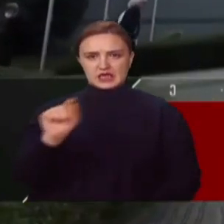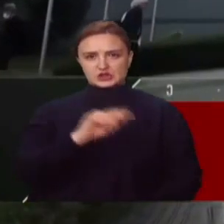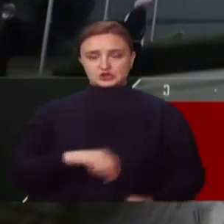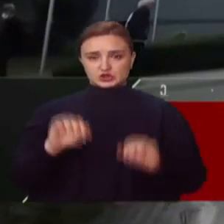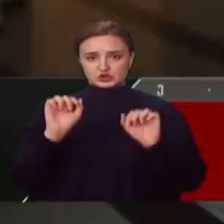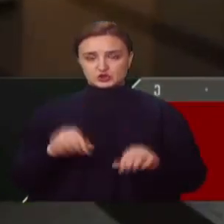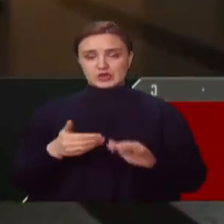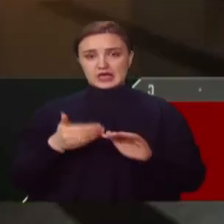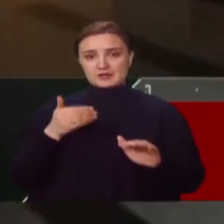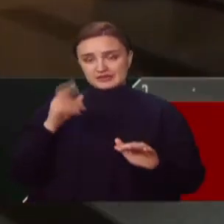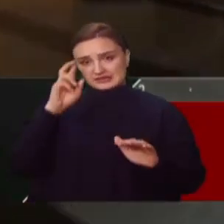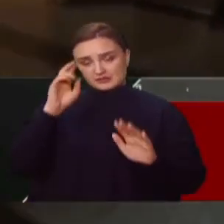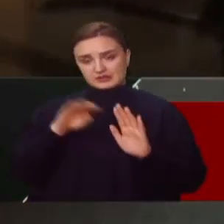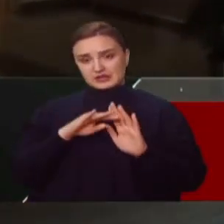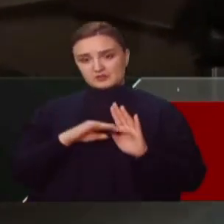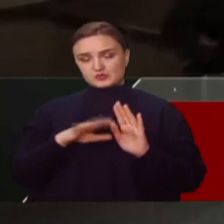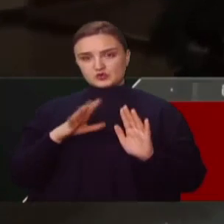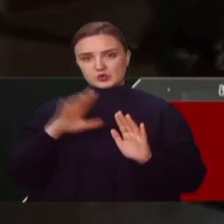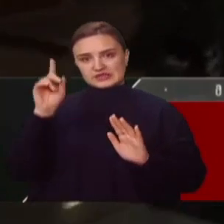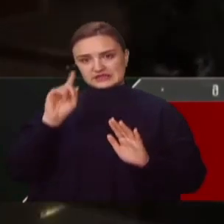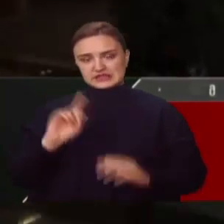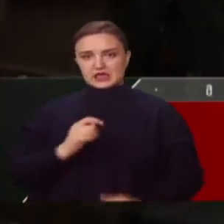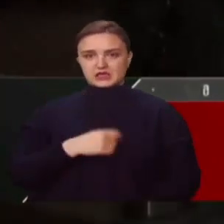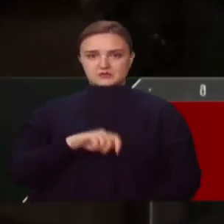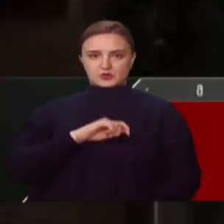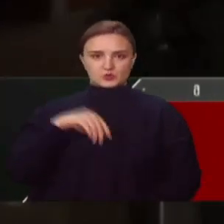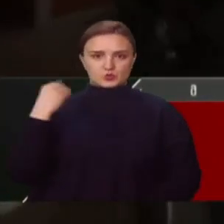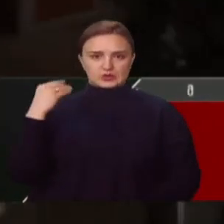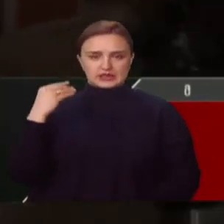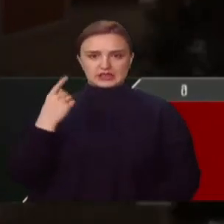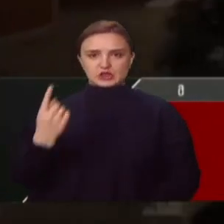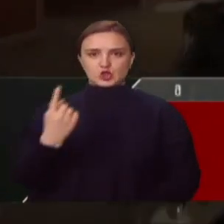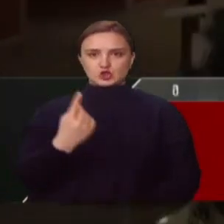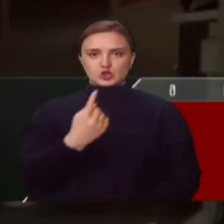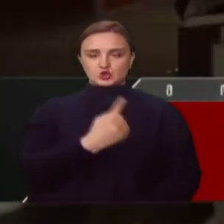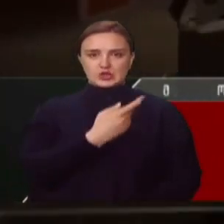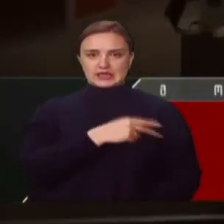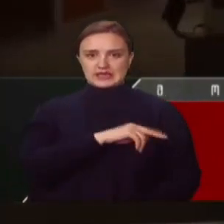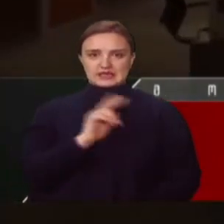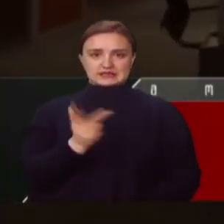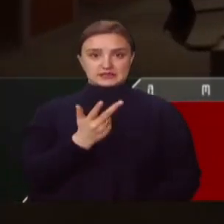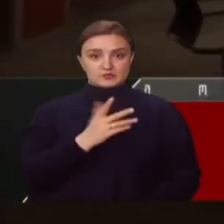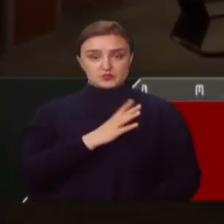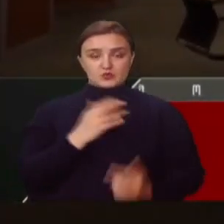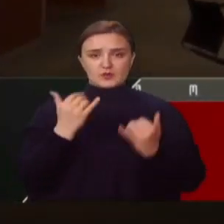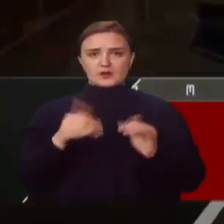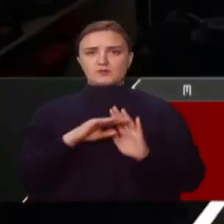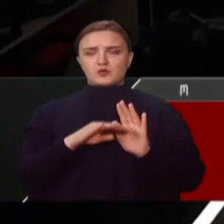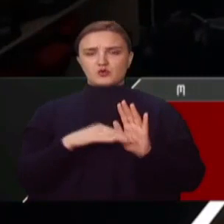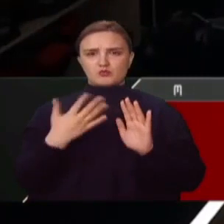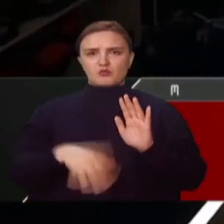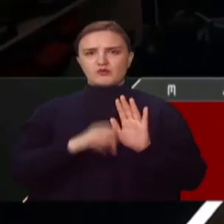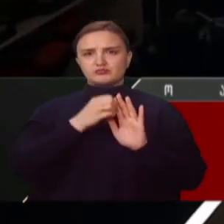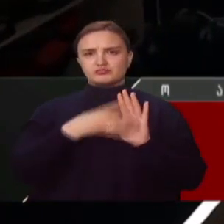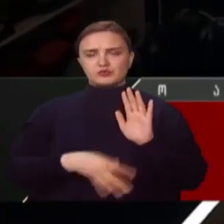აქამდე სახელმწიფო დაფინანსებას ისინი ისრაელის, ესპანეთის და თურქეთის თითო-თითო კლინიკაში იღებდნენ. ახლა კი პროგრამაში